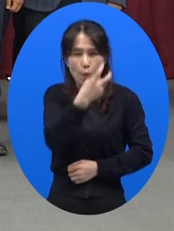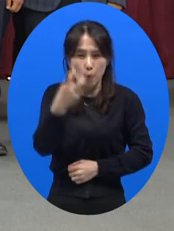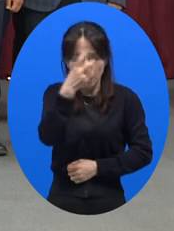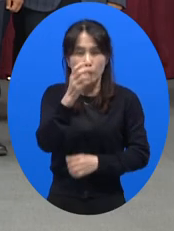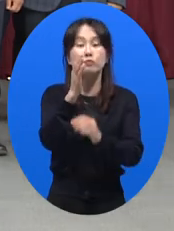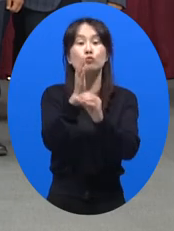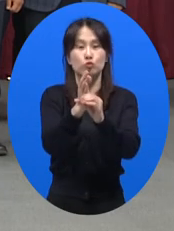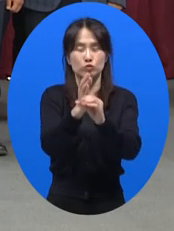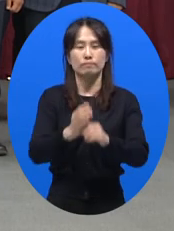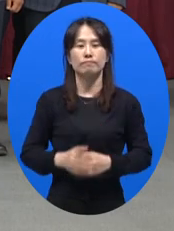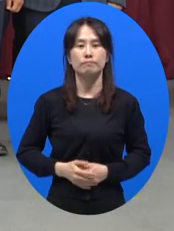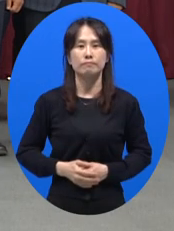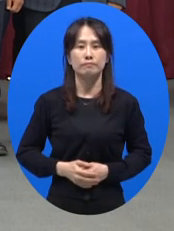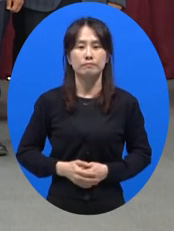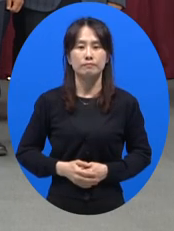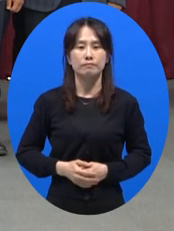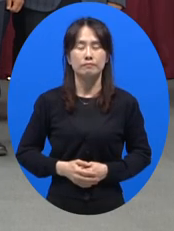얻습니다